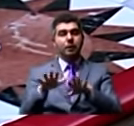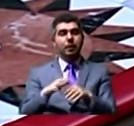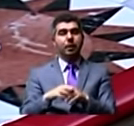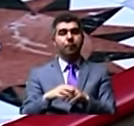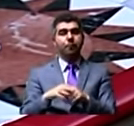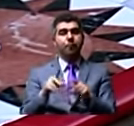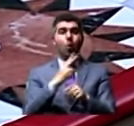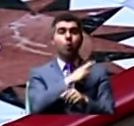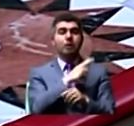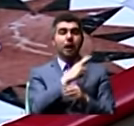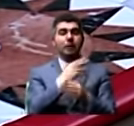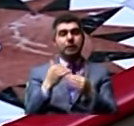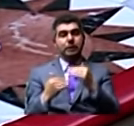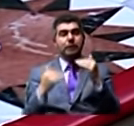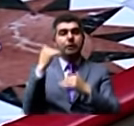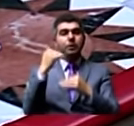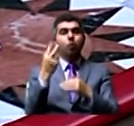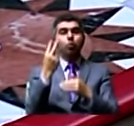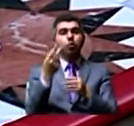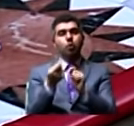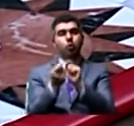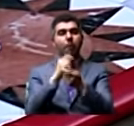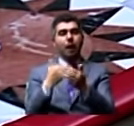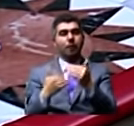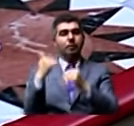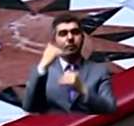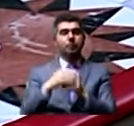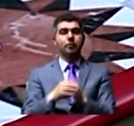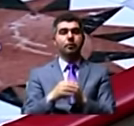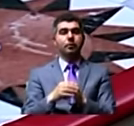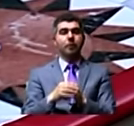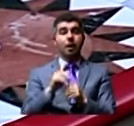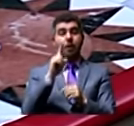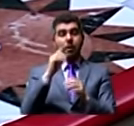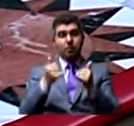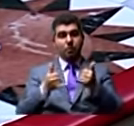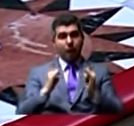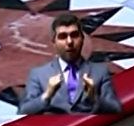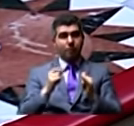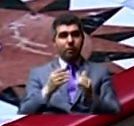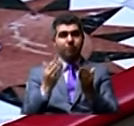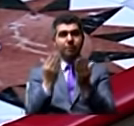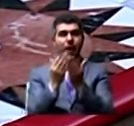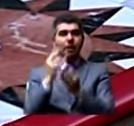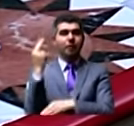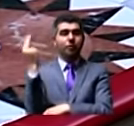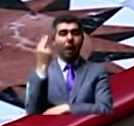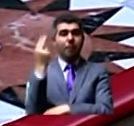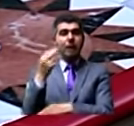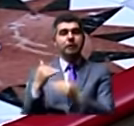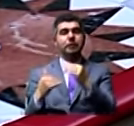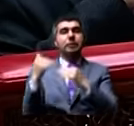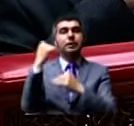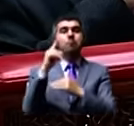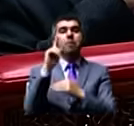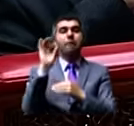ديال الاساتذه ضعفناه في 2، العدد المقاعد زايد 100%. حنا تنبنيو تنوجدوا